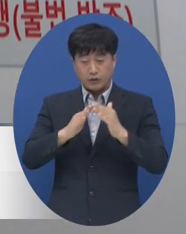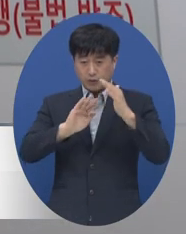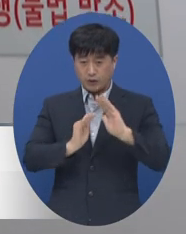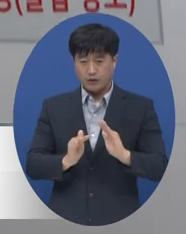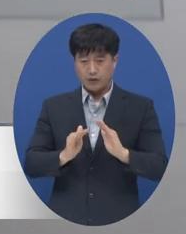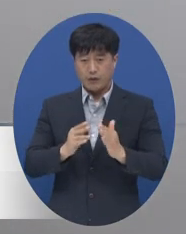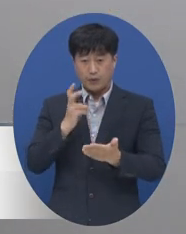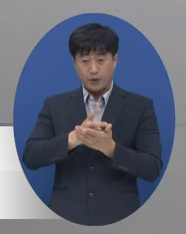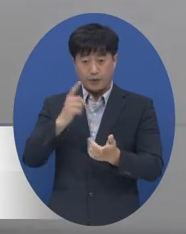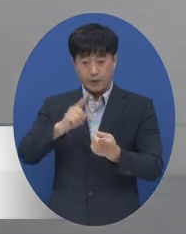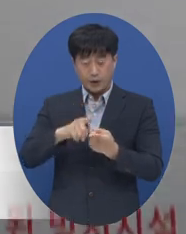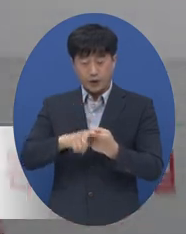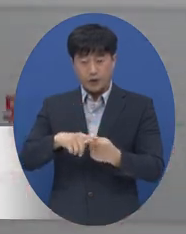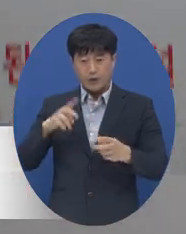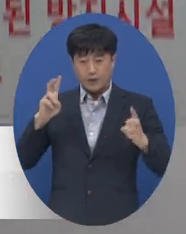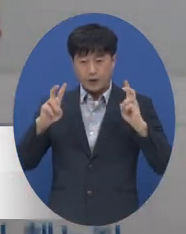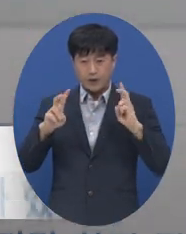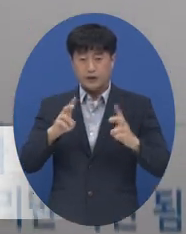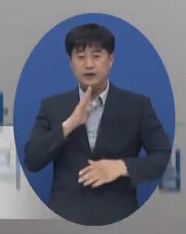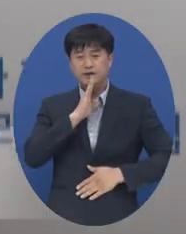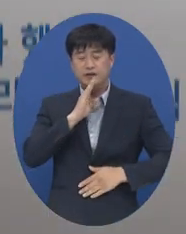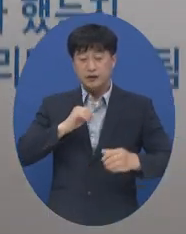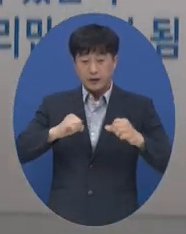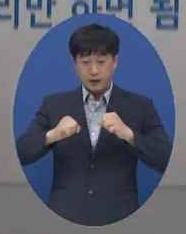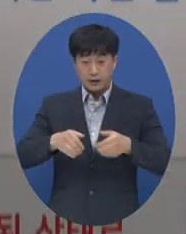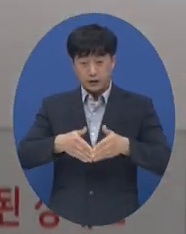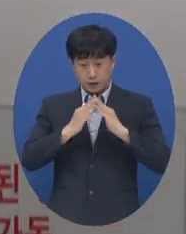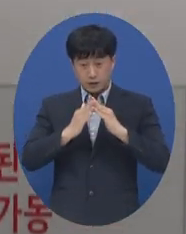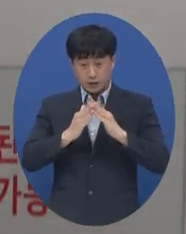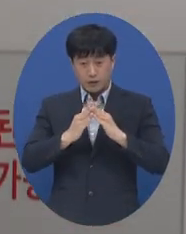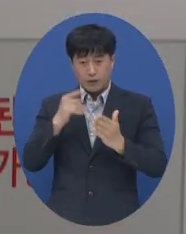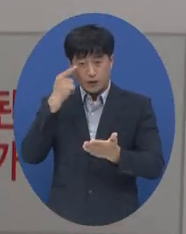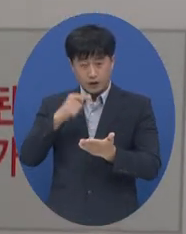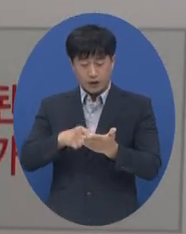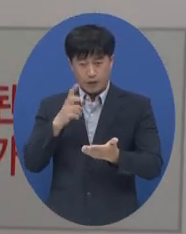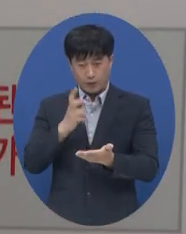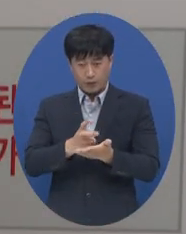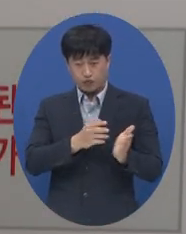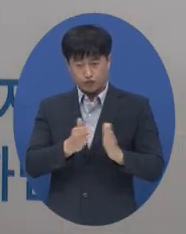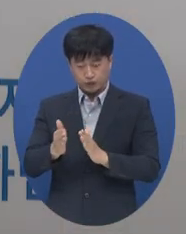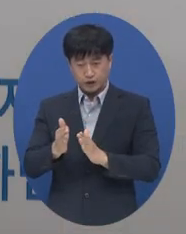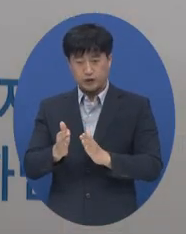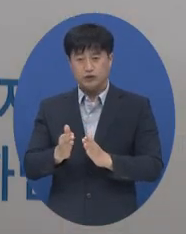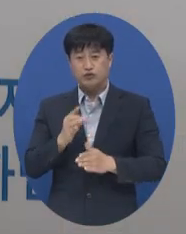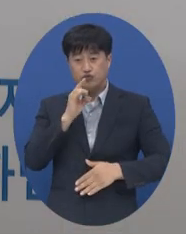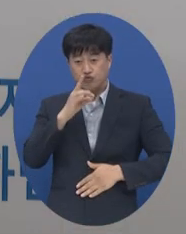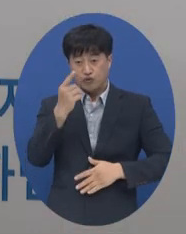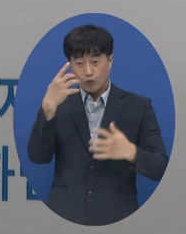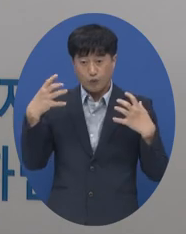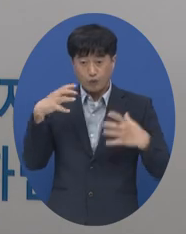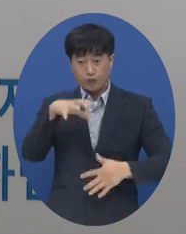등록된 환경 전문 공사업체가 실제로 시공했는지 확인하는 규정을 마련하도록